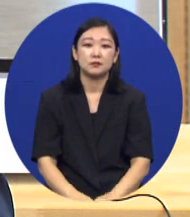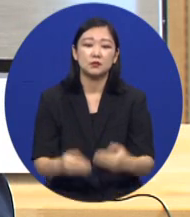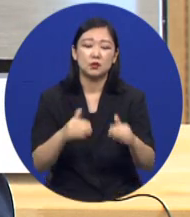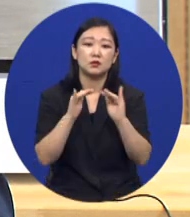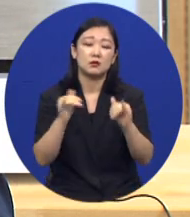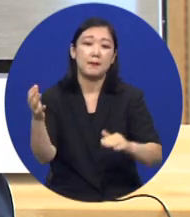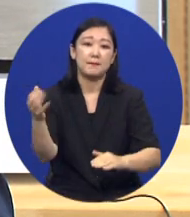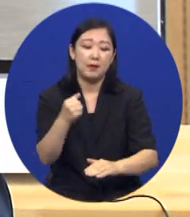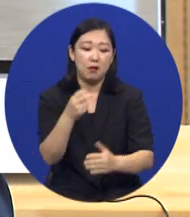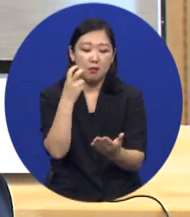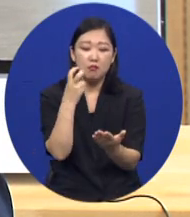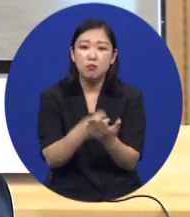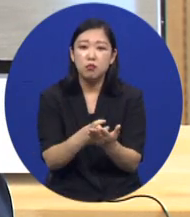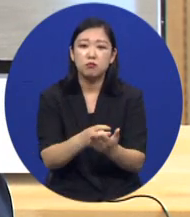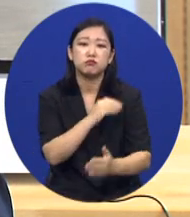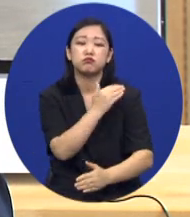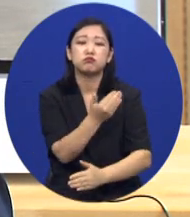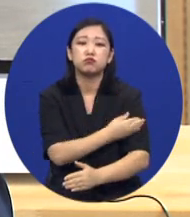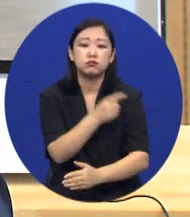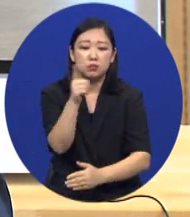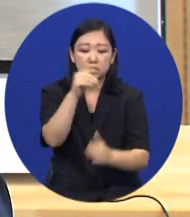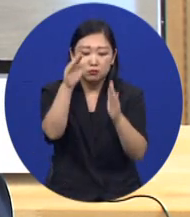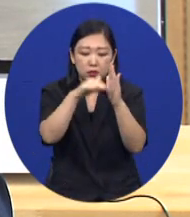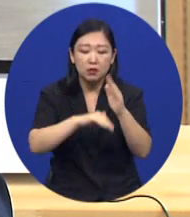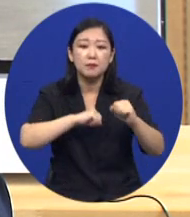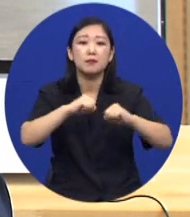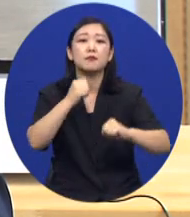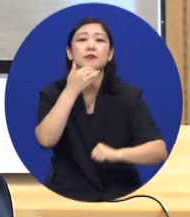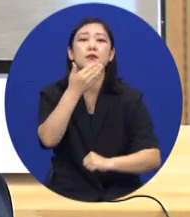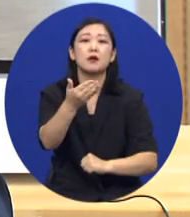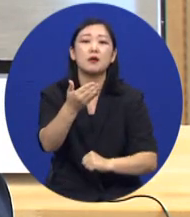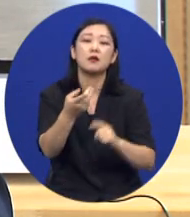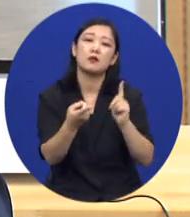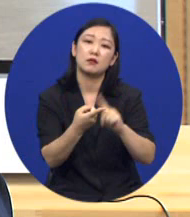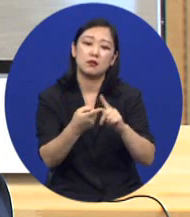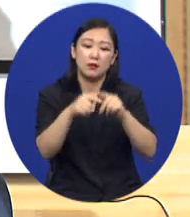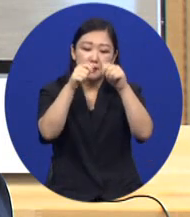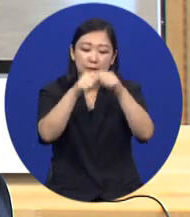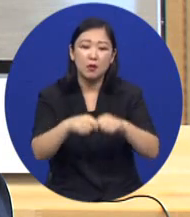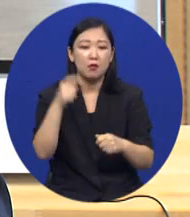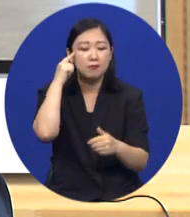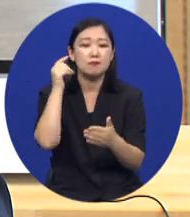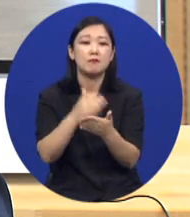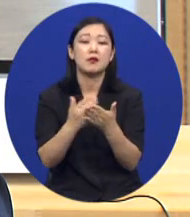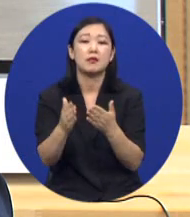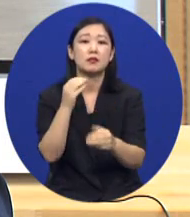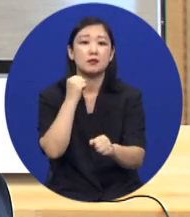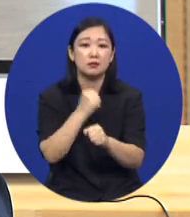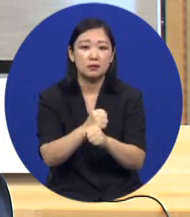있는 법적 권한이 어느 단계에서 행사할 수 있는지에 대해서 면밀히 판단하고